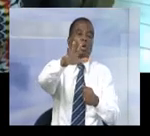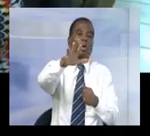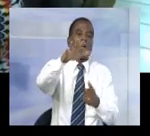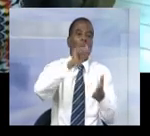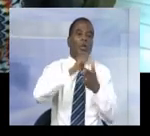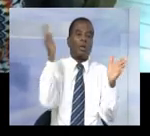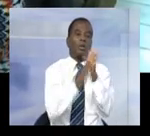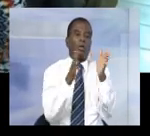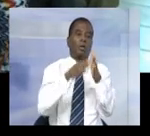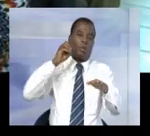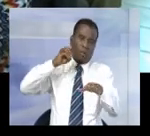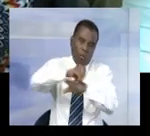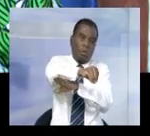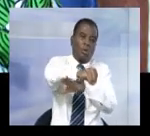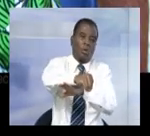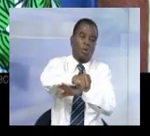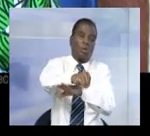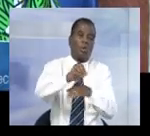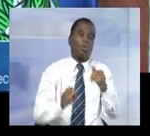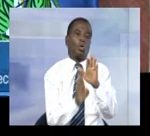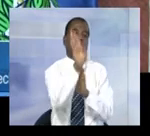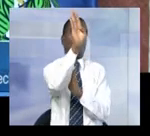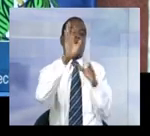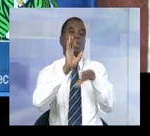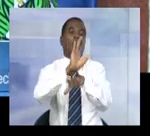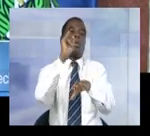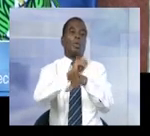2015, c'est l'école obligatoire. L'émergence de la Côte d'Ivoire